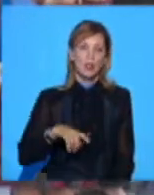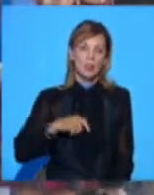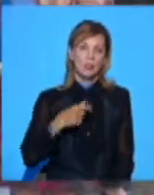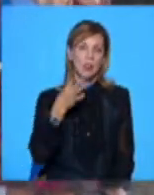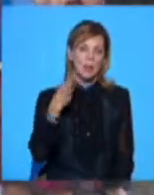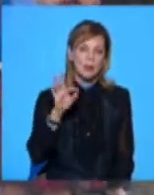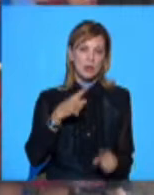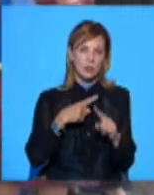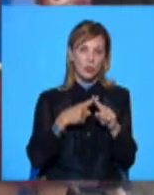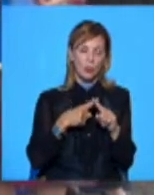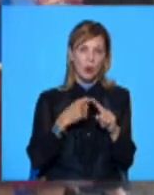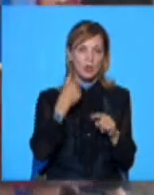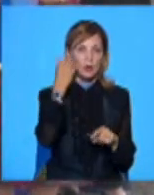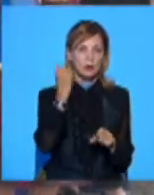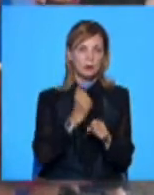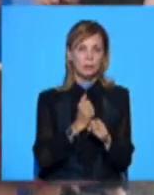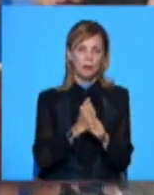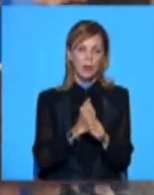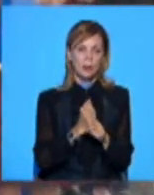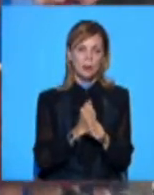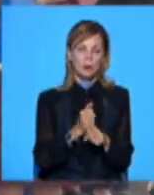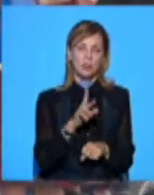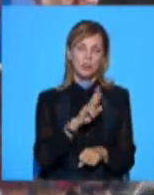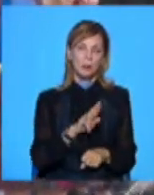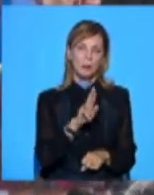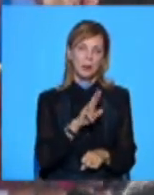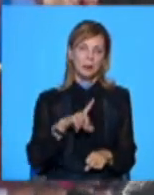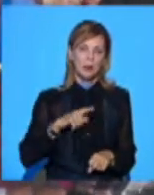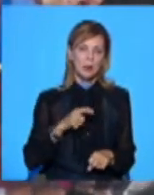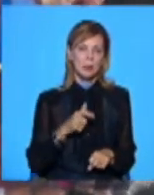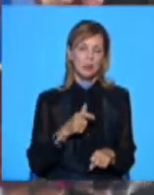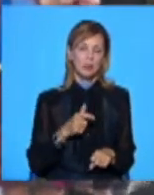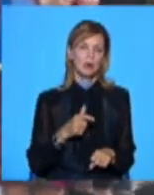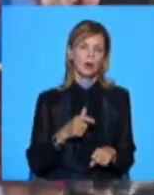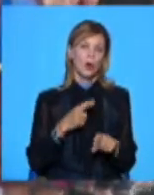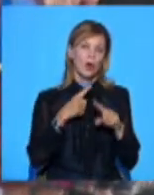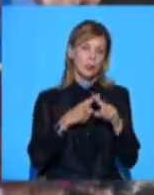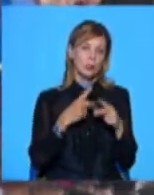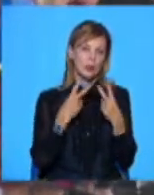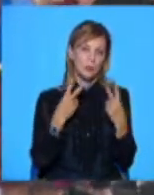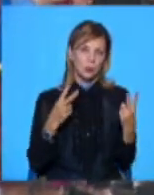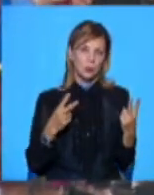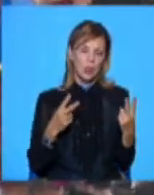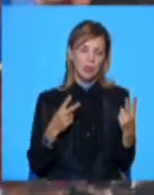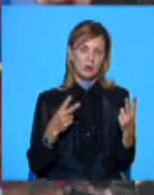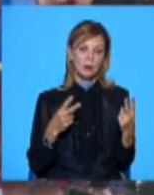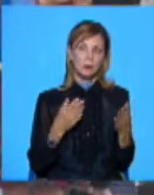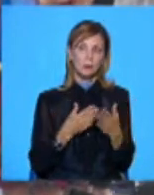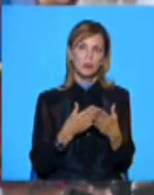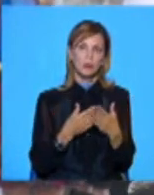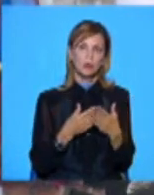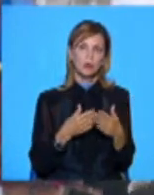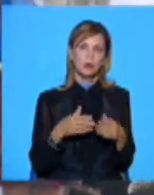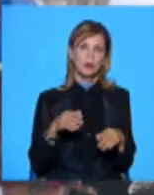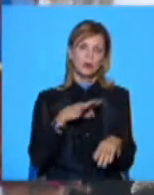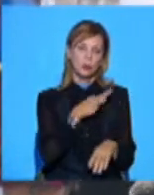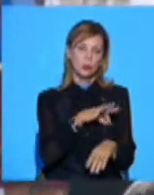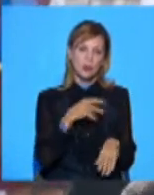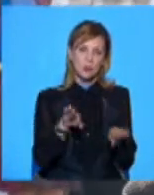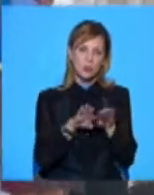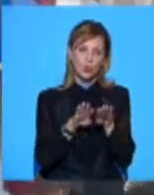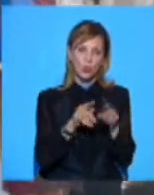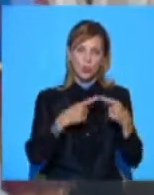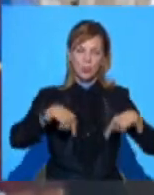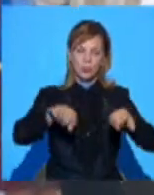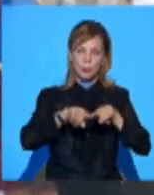10-a ediție, repet, o ediție jubiliară, o ediție importantă. Copiii și colegii mei s-au